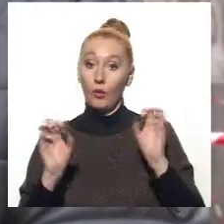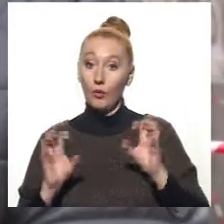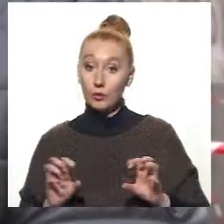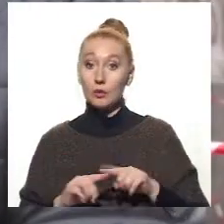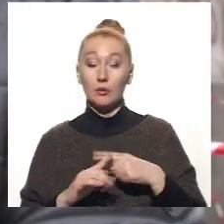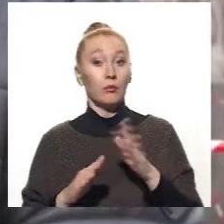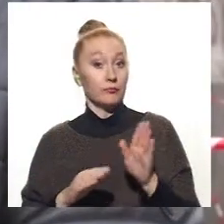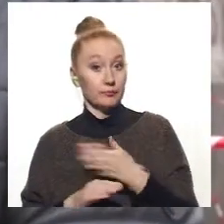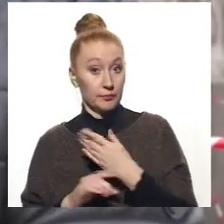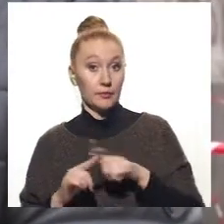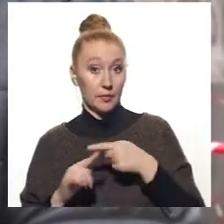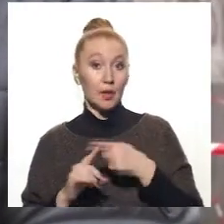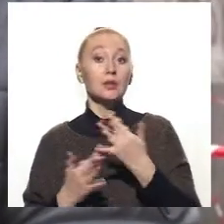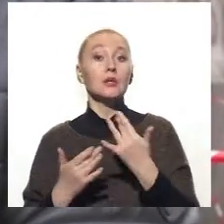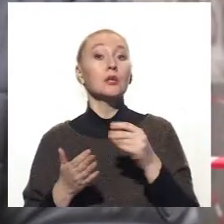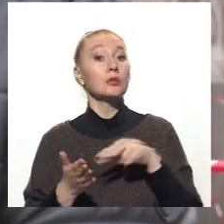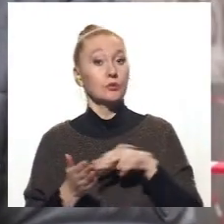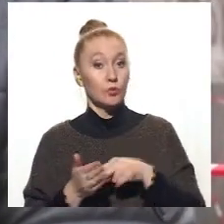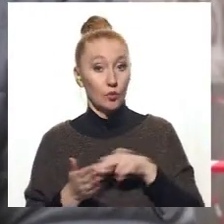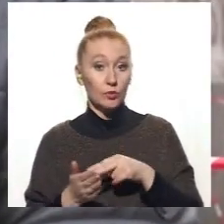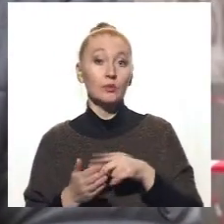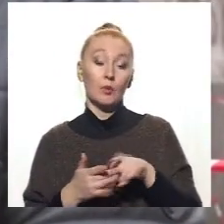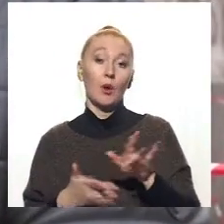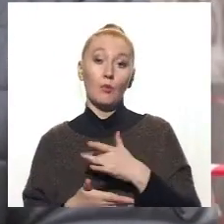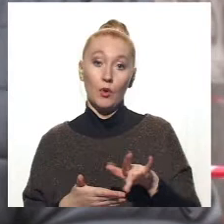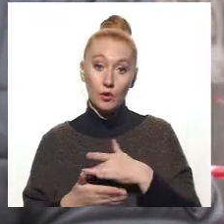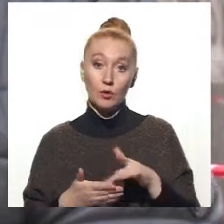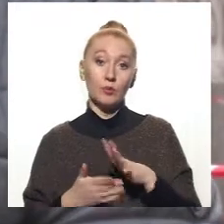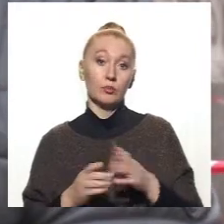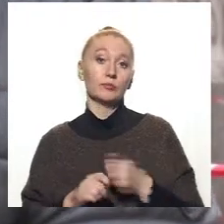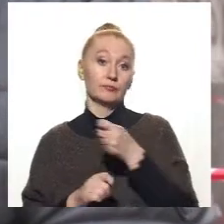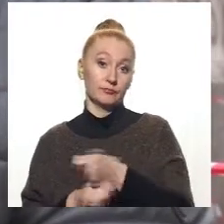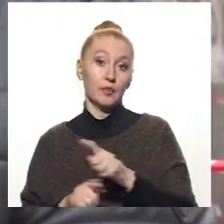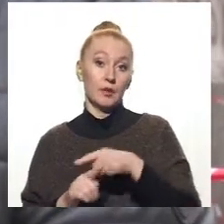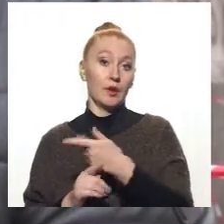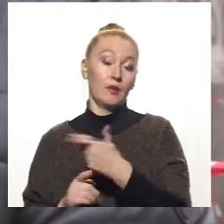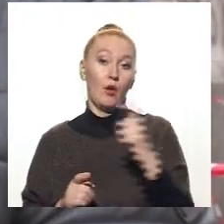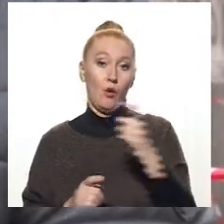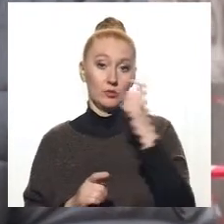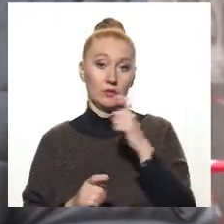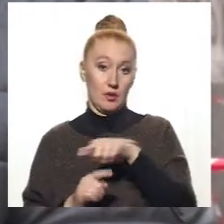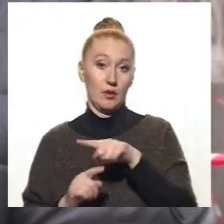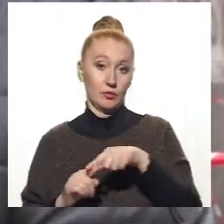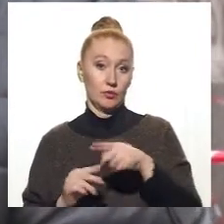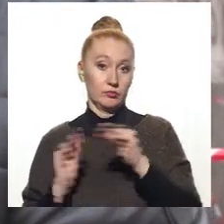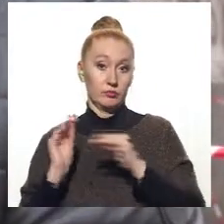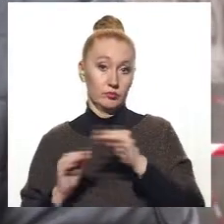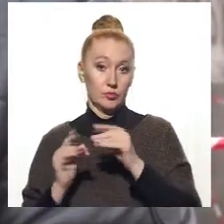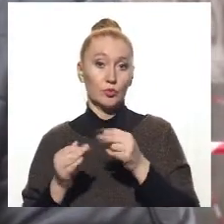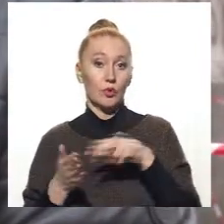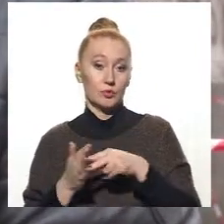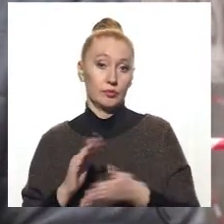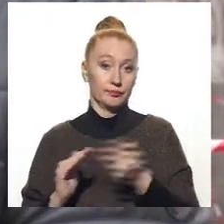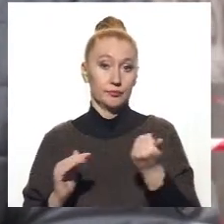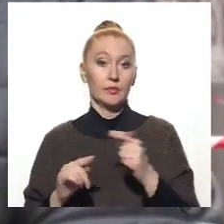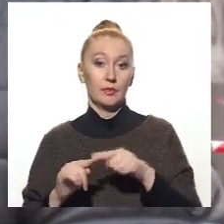цього порушення благоустрою, скільки це буде коштувати, порахують і потім вирахують із власника цієї конструкції вартість демонтажу